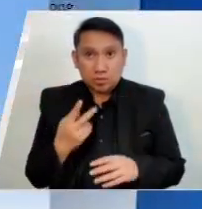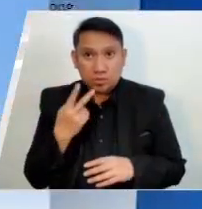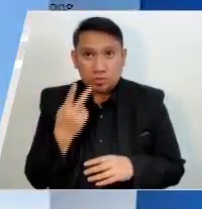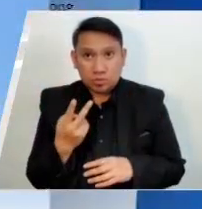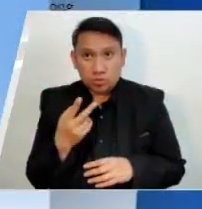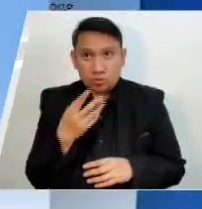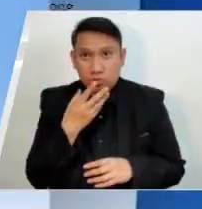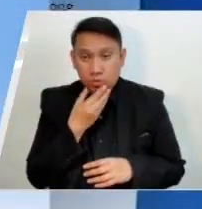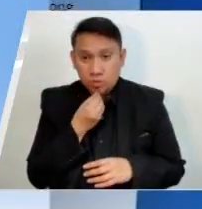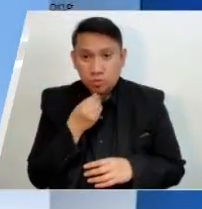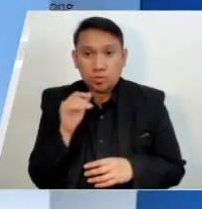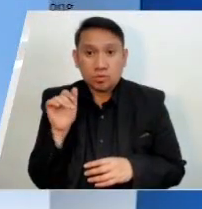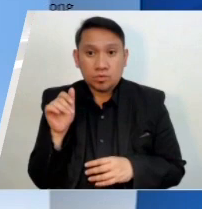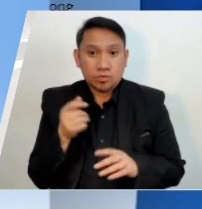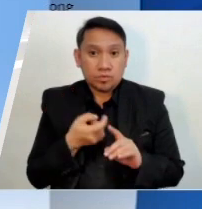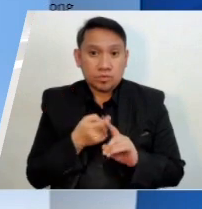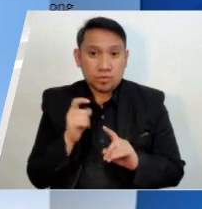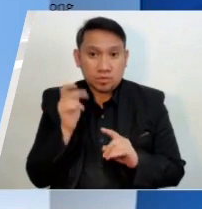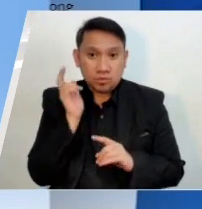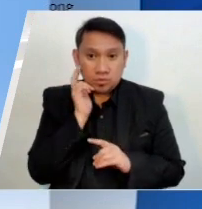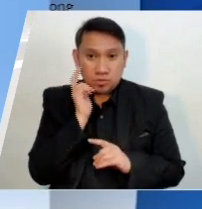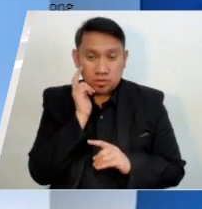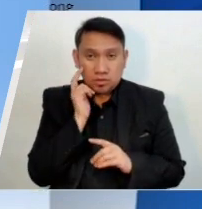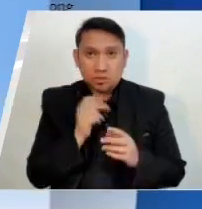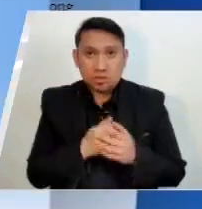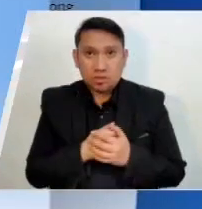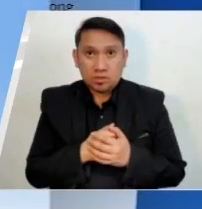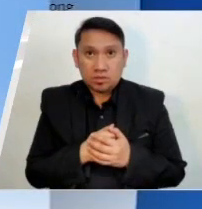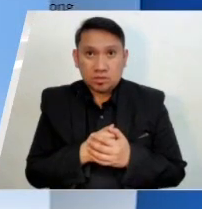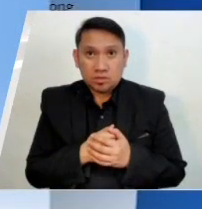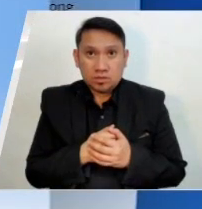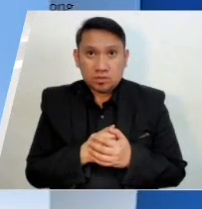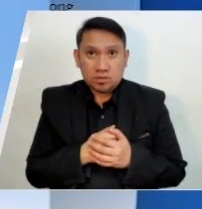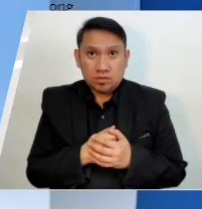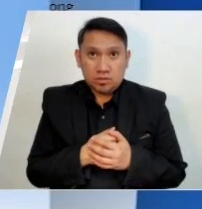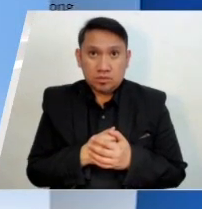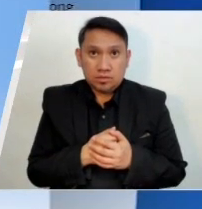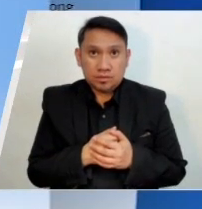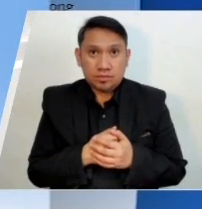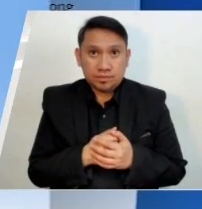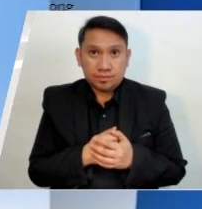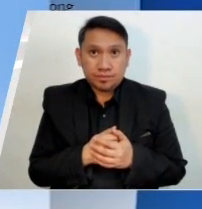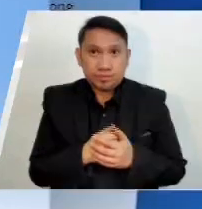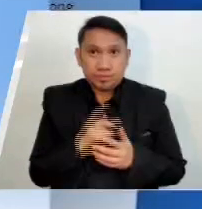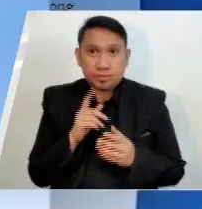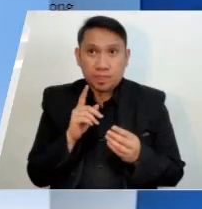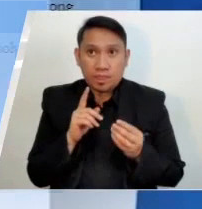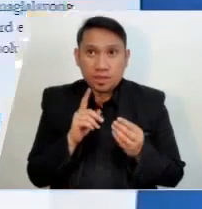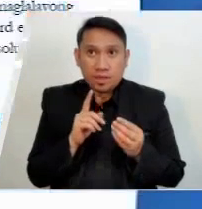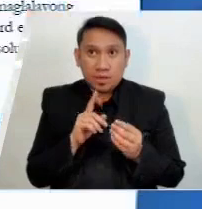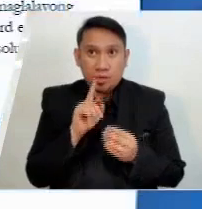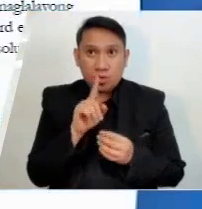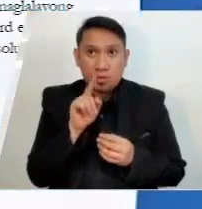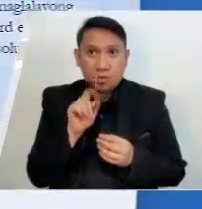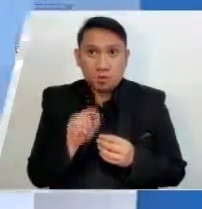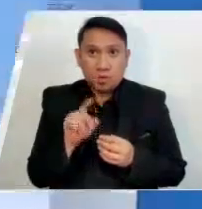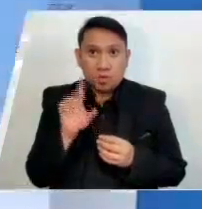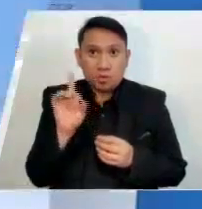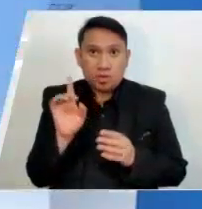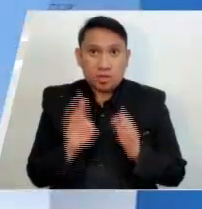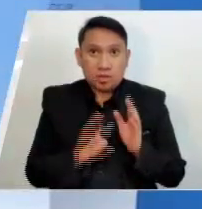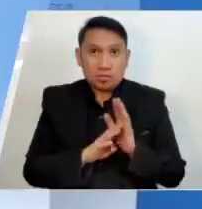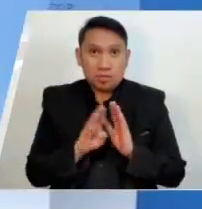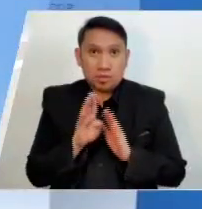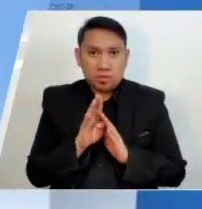dating Pangulong Rodrigo Duterte. Hindi beripikadong balita naman kausay umano sa 1.8 billion peso travel